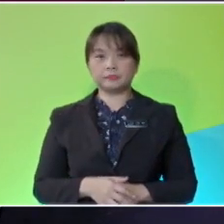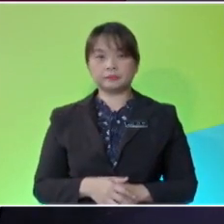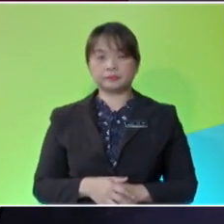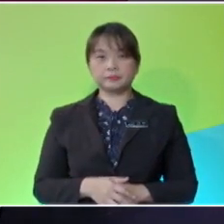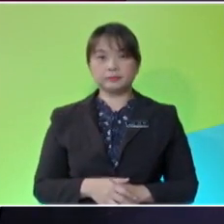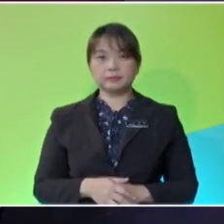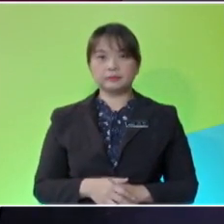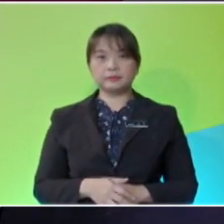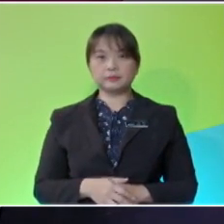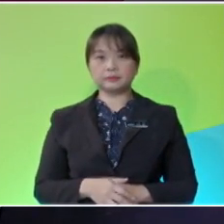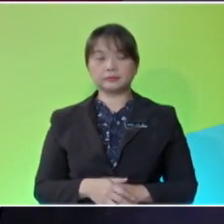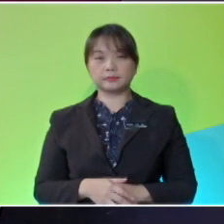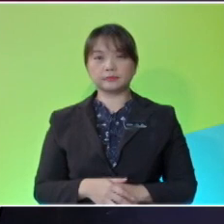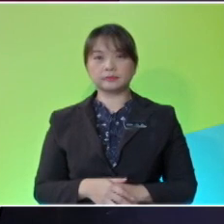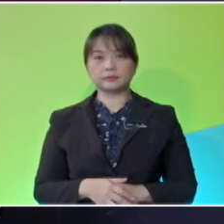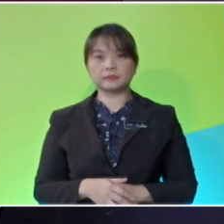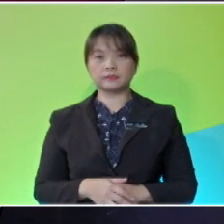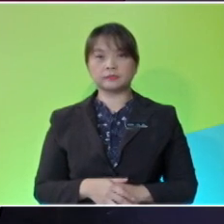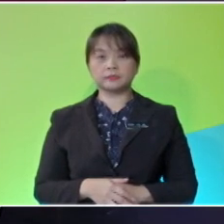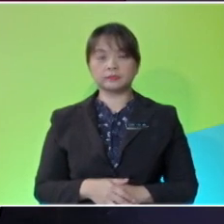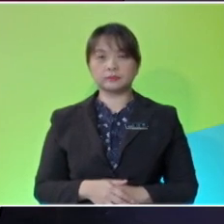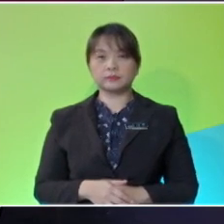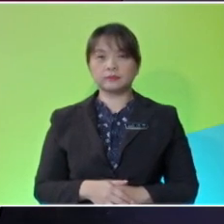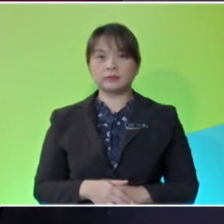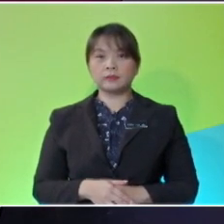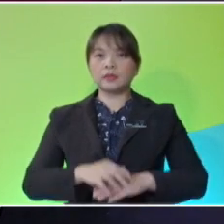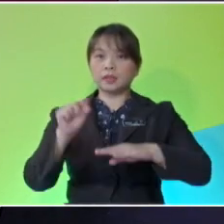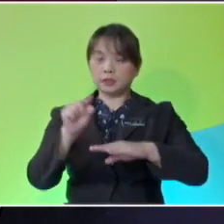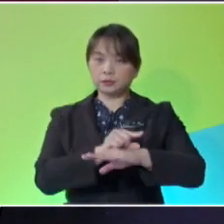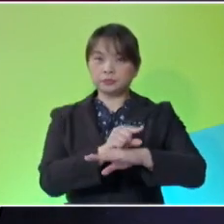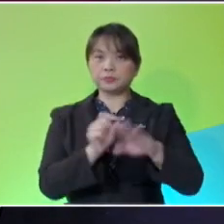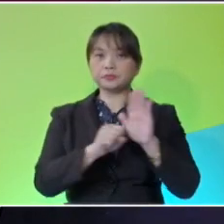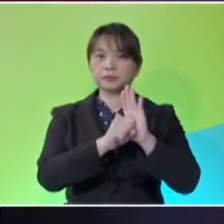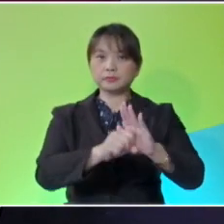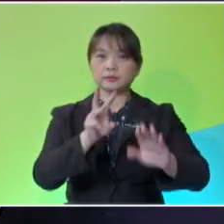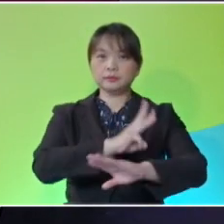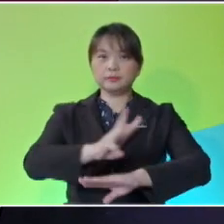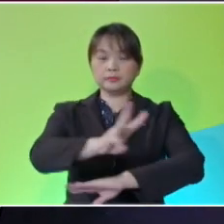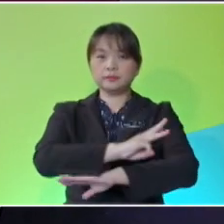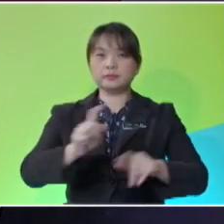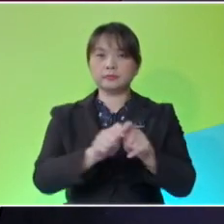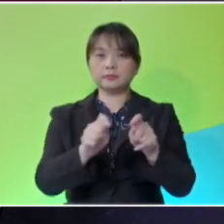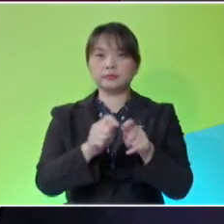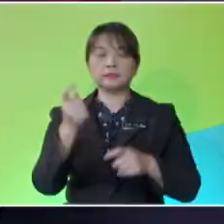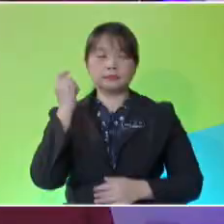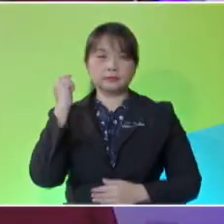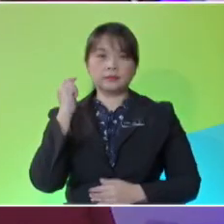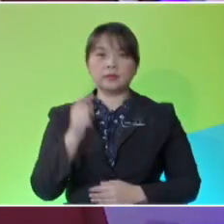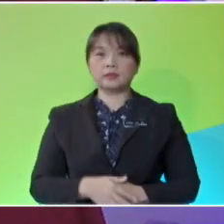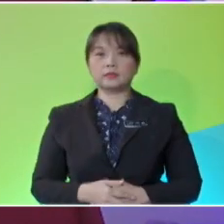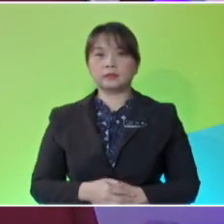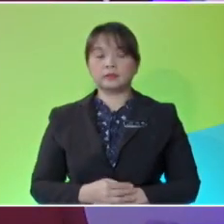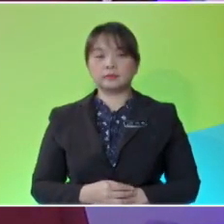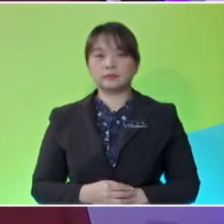jadi hutan juga memerlukan kawasan yang luas dan kita gunakan simbol kawasan telah